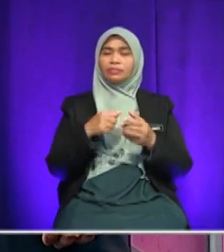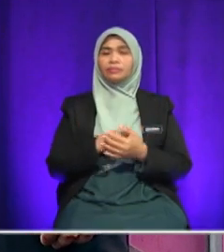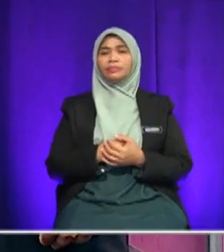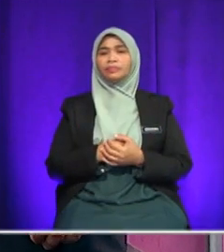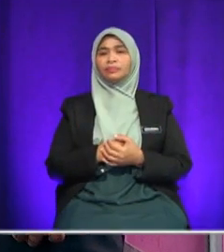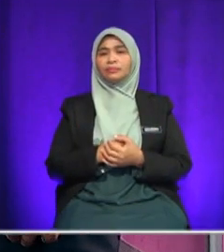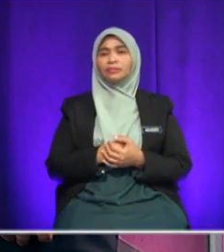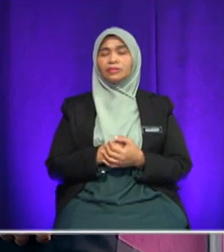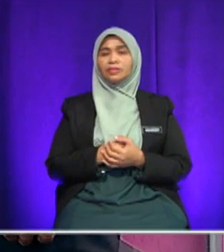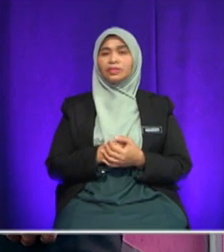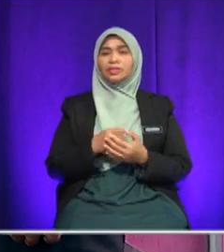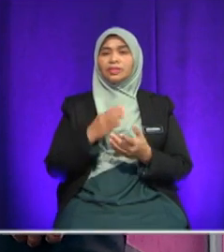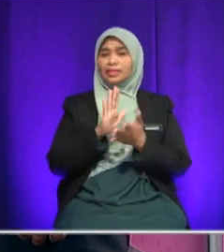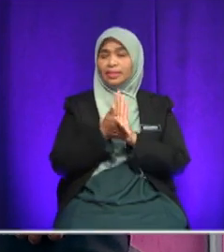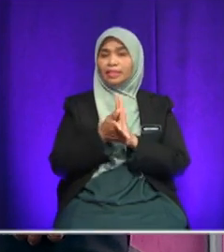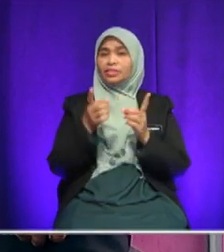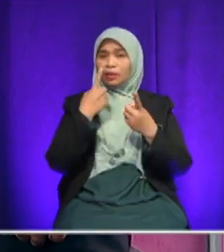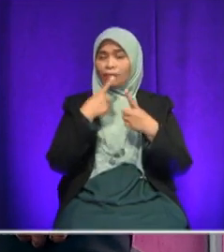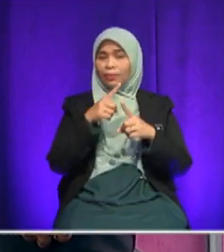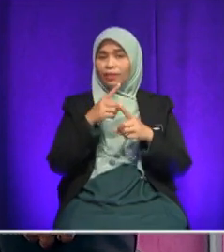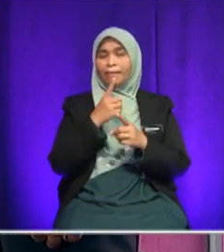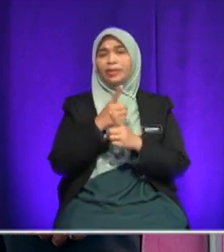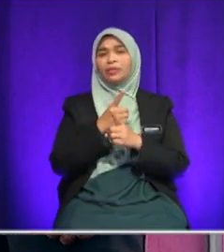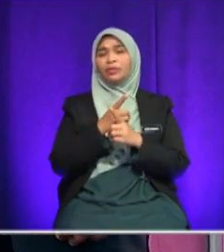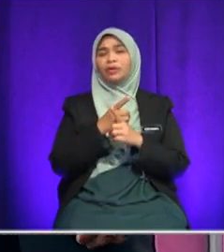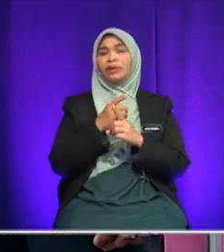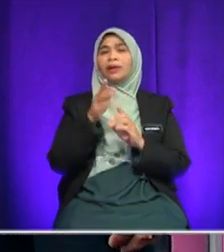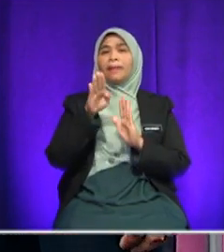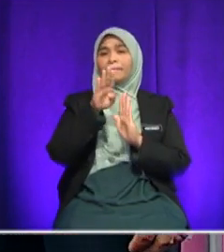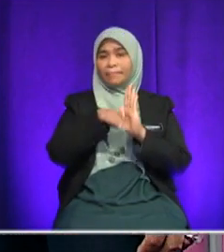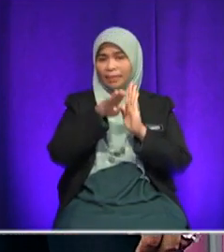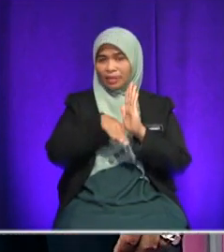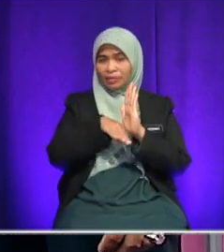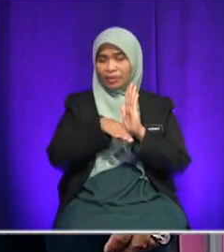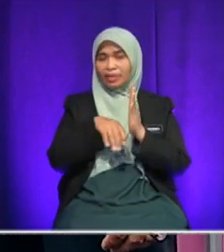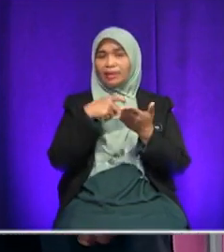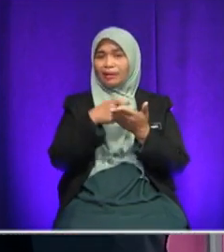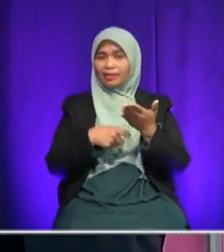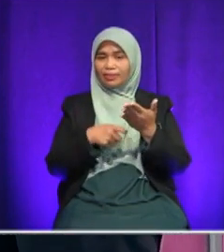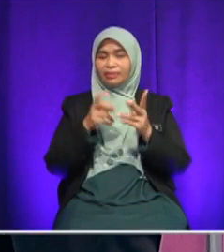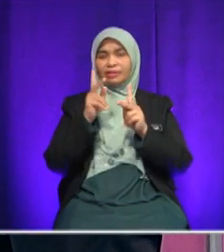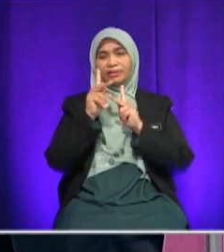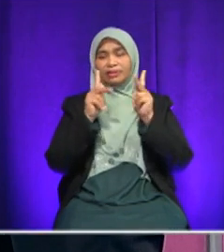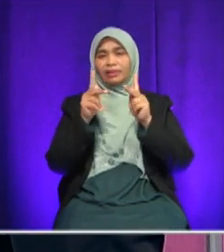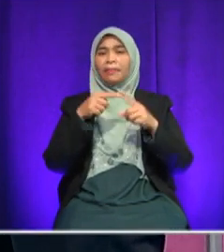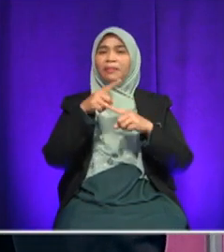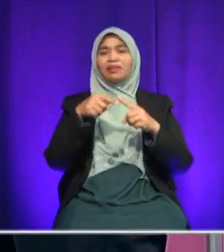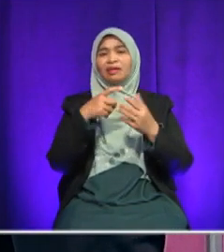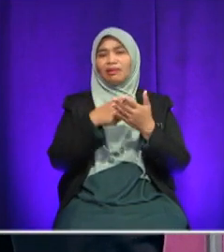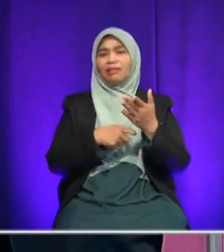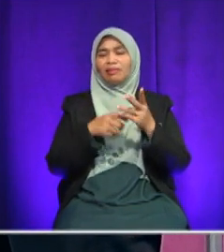kereta? So, jawapan dia betul, Syah. Okey, penurunan harga kereta. Maksud dia apabila harga